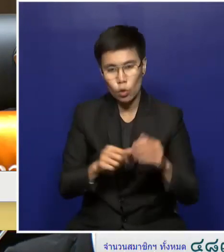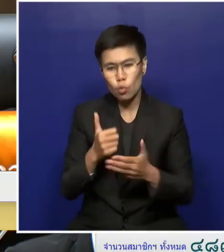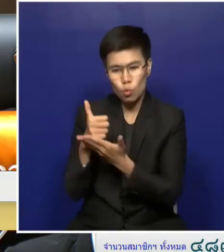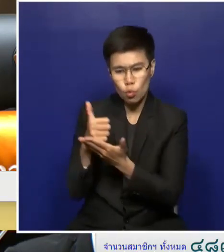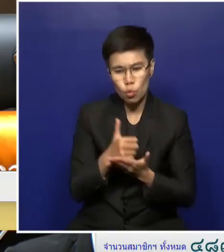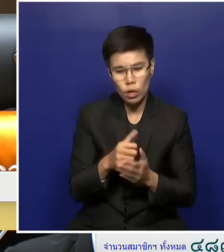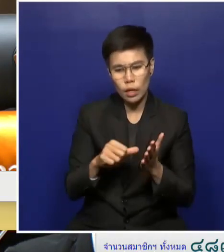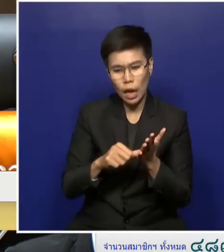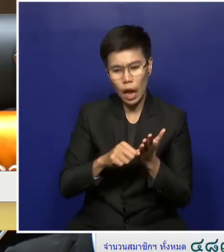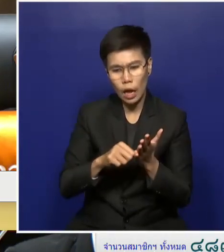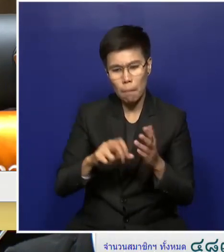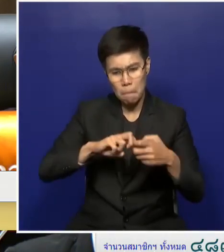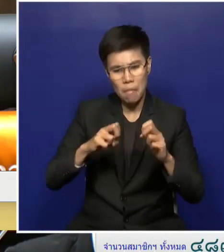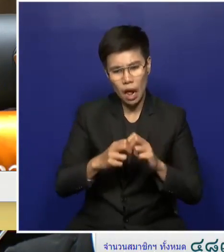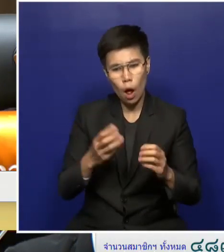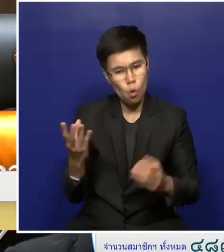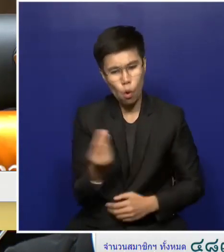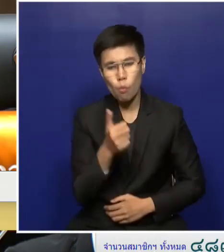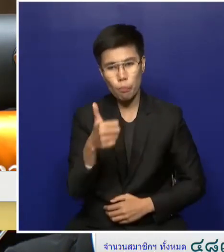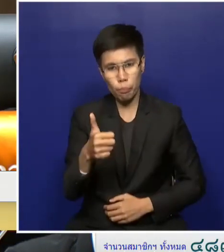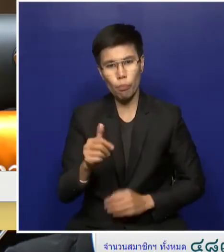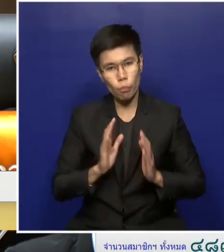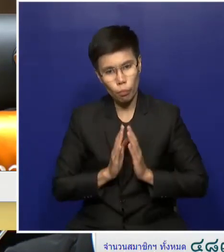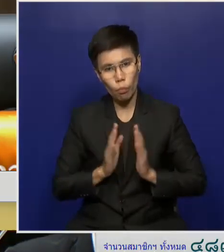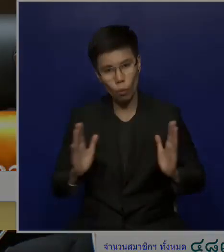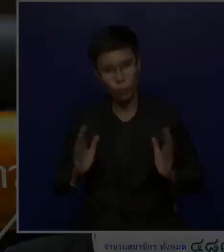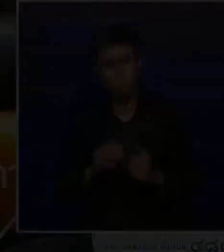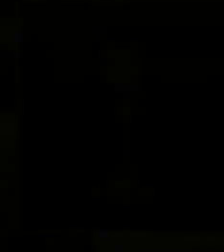ไขคลี่คลายปัญหาในเรื่องนี้ได้รวดเร็วครับขอบคุณมากครับการครับอ่ะ